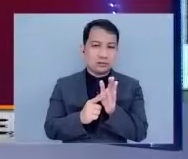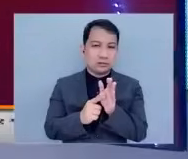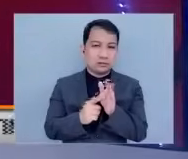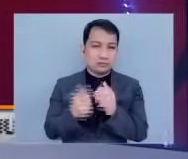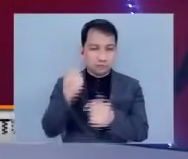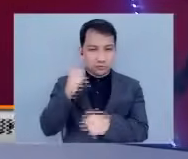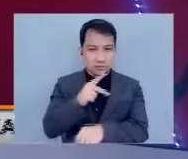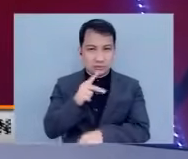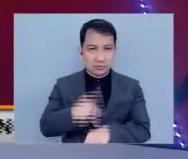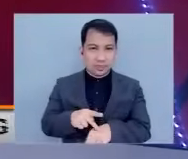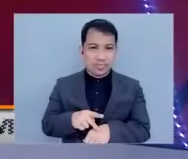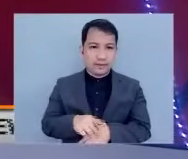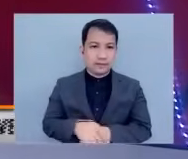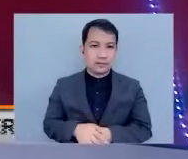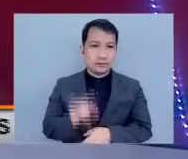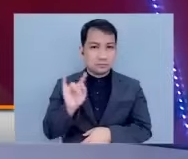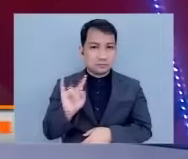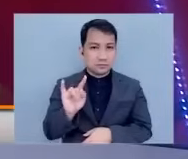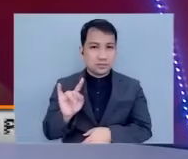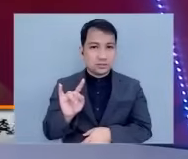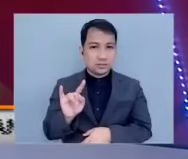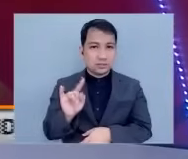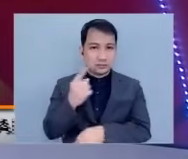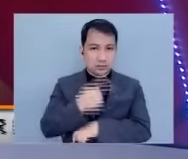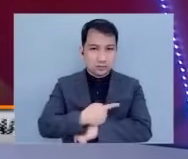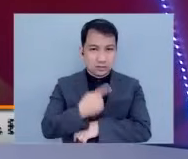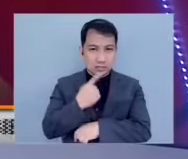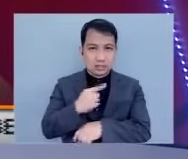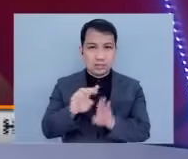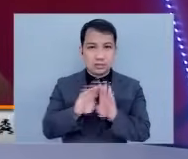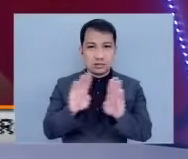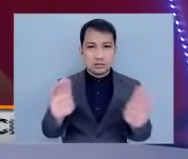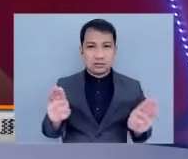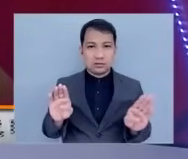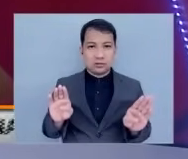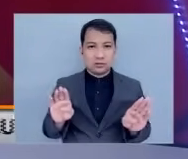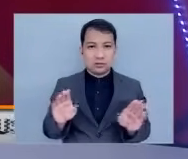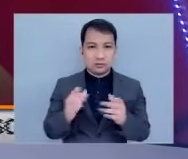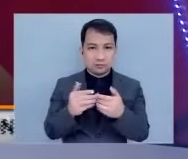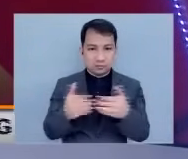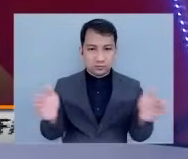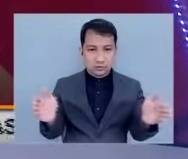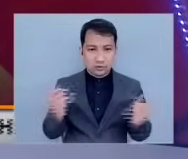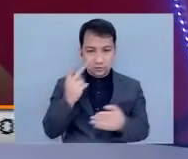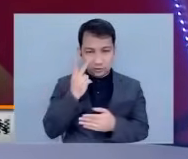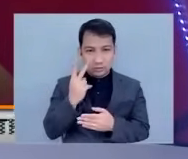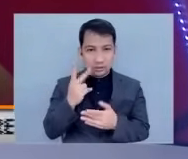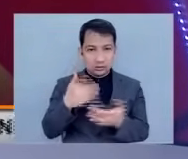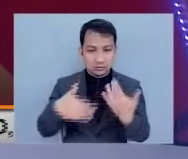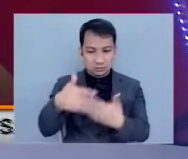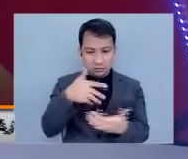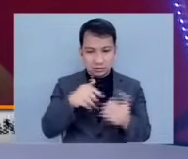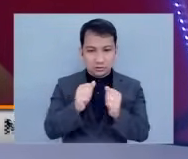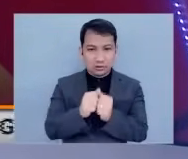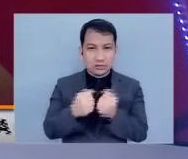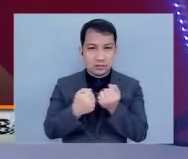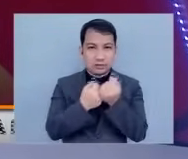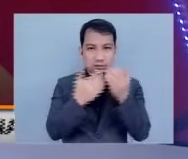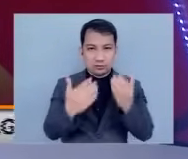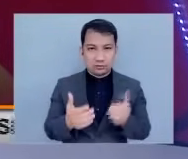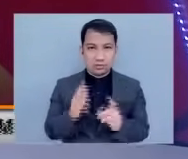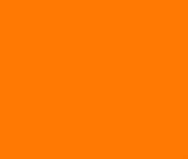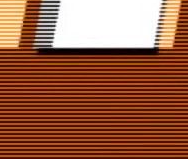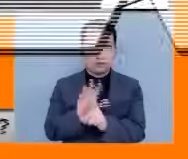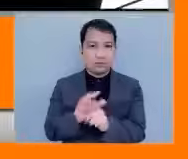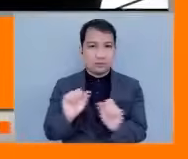At media day ngayon para sa Gilas Pilipinas at binuksan nila ang mga pinto para makipag-interact sa kanilang supporters and fans. Live mula